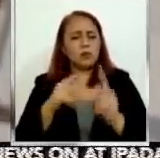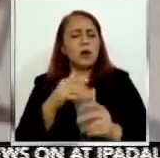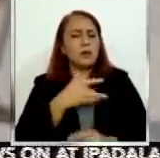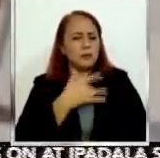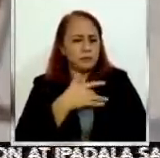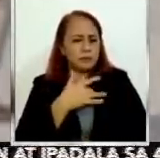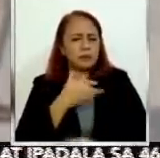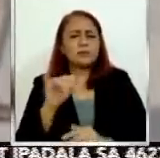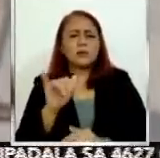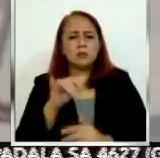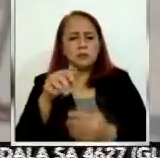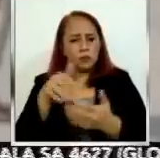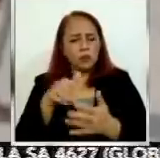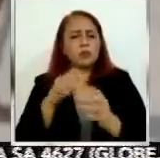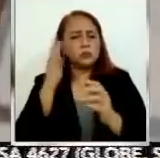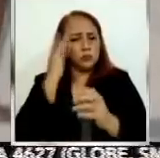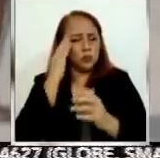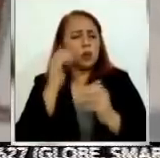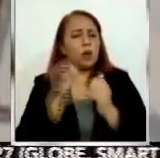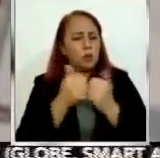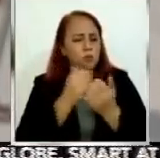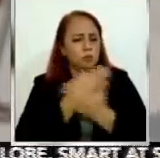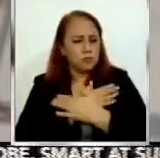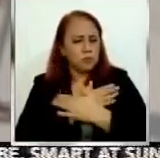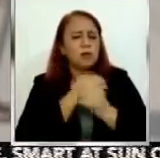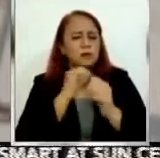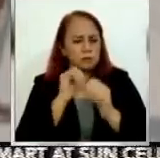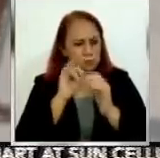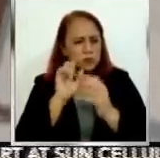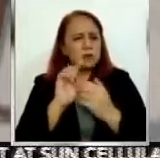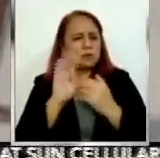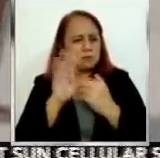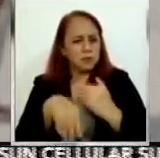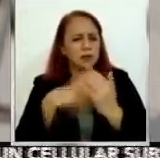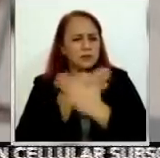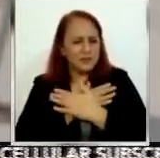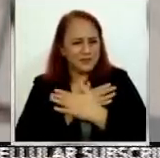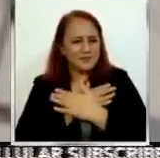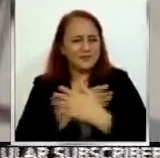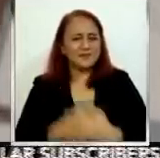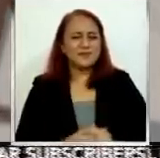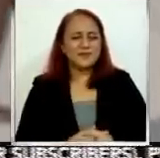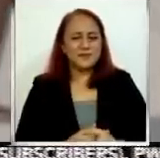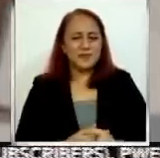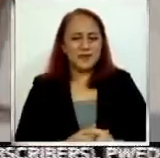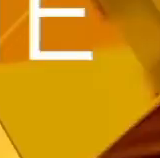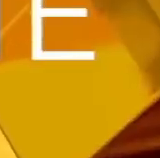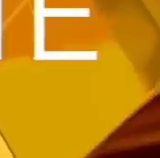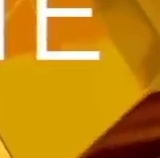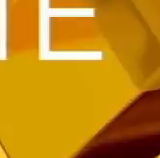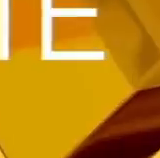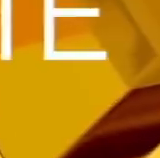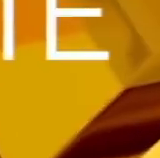aso na marunong magmahal at dapat ding mahalin. Von Aquino Nakatutok, 24 Oras.